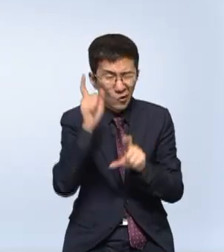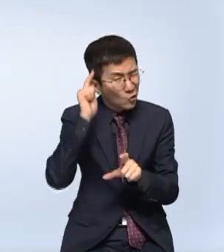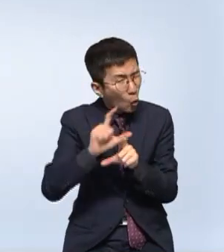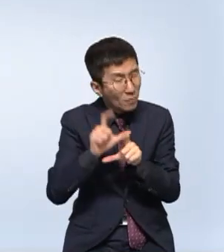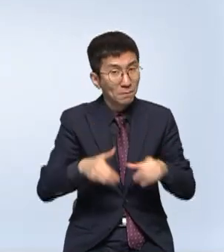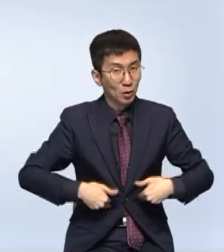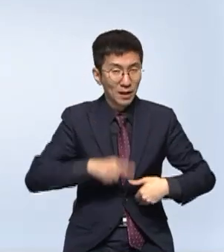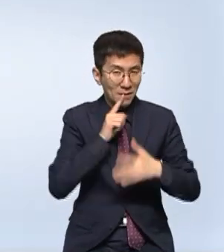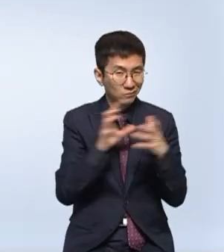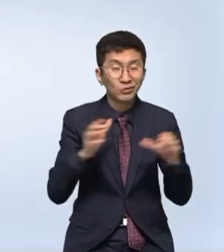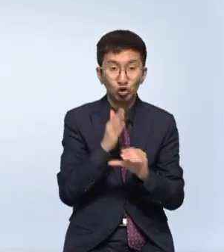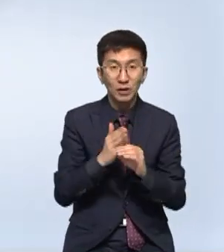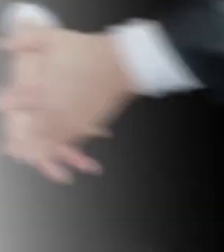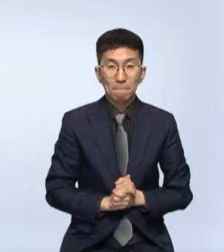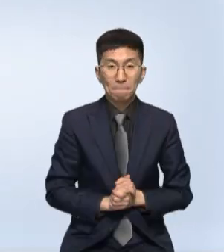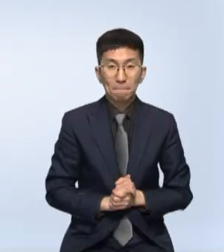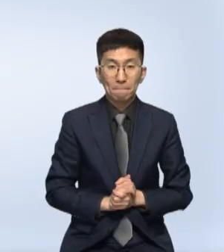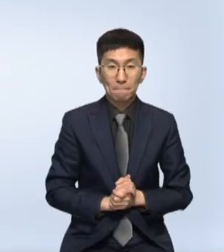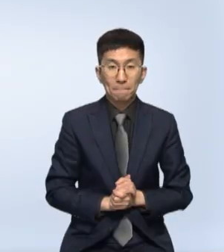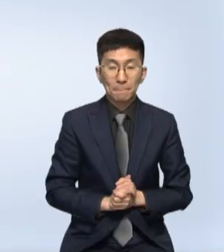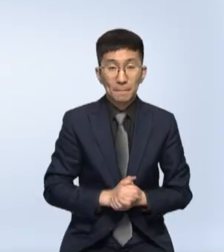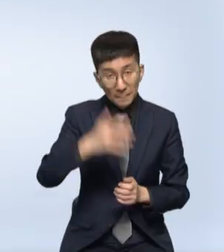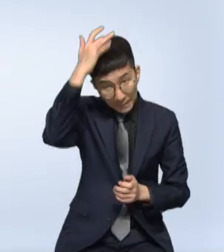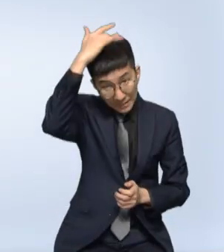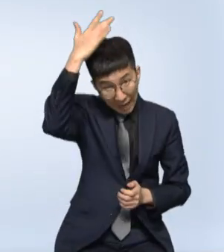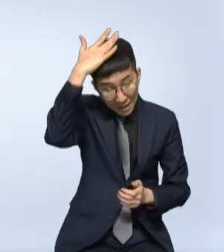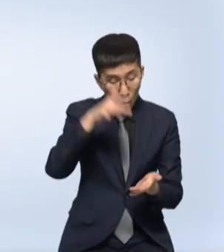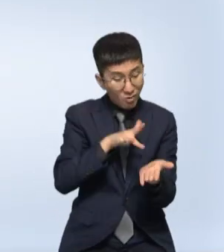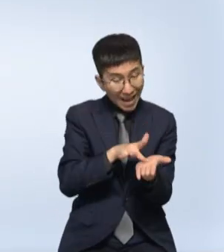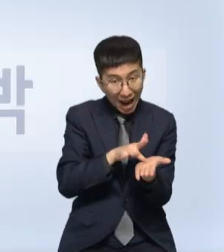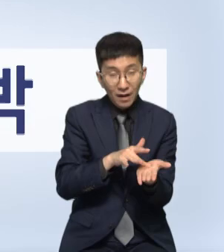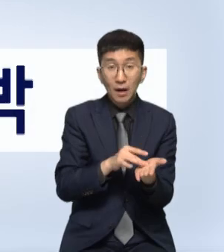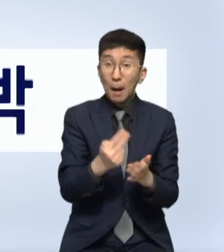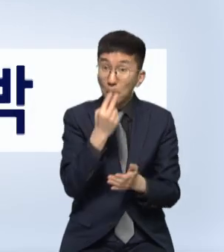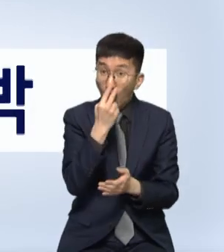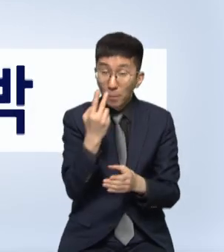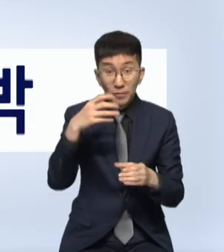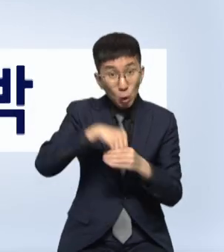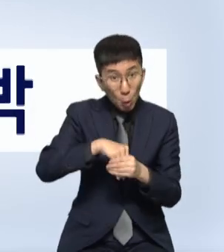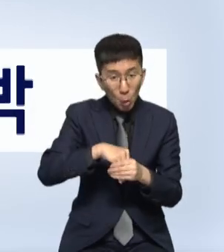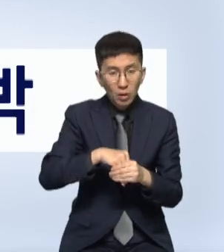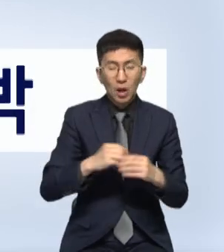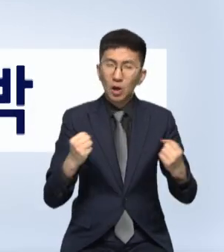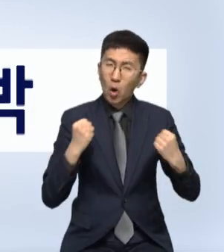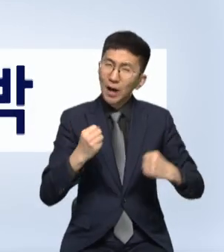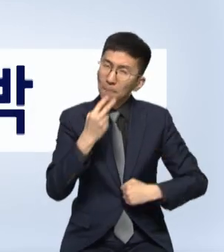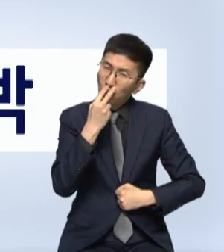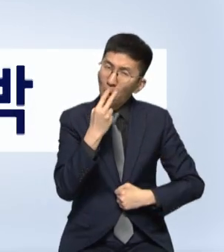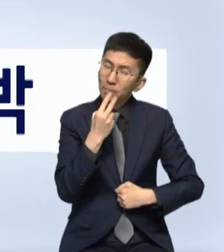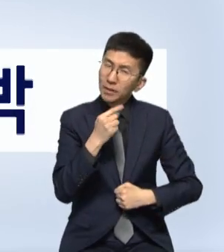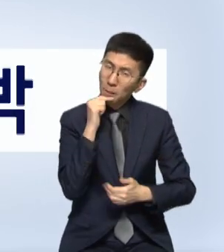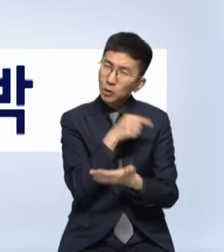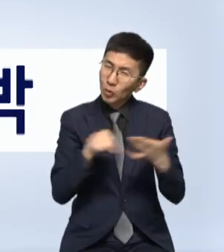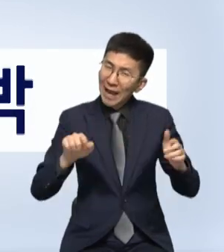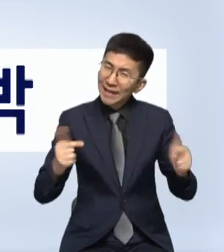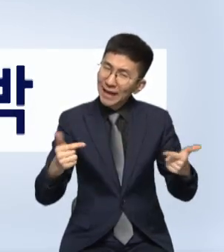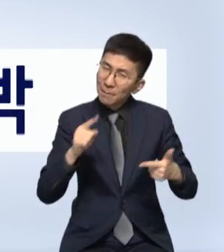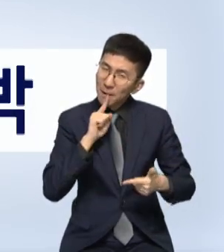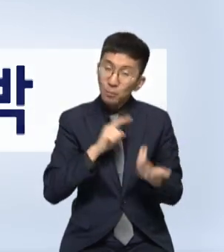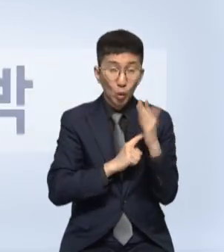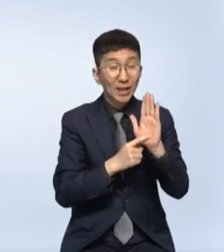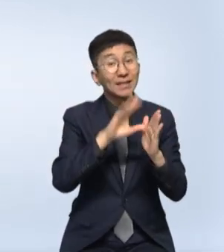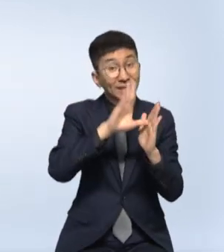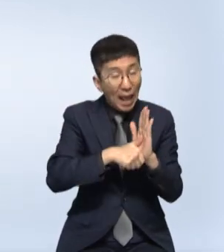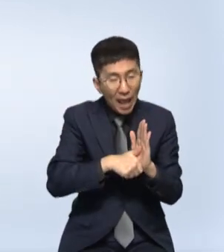SBS 강민우입니다. 탈모약 보험 적용 공약, 건강보험 재정을 해칠 수 있다는 비판이 나오자 이재명 후보